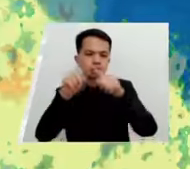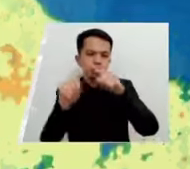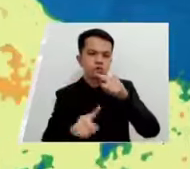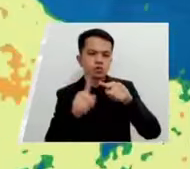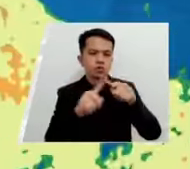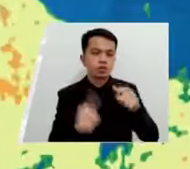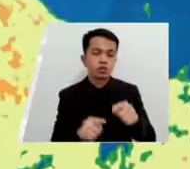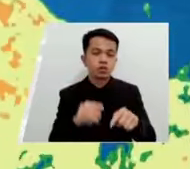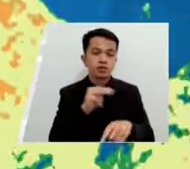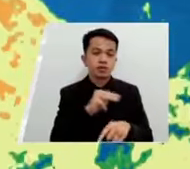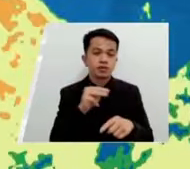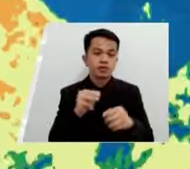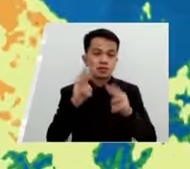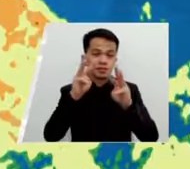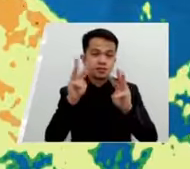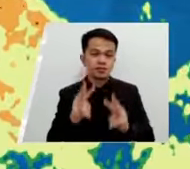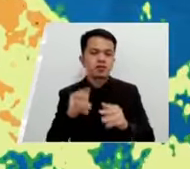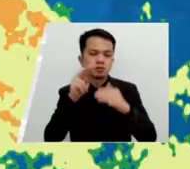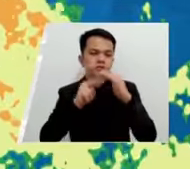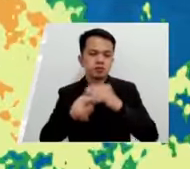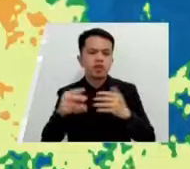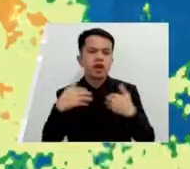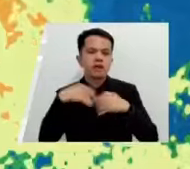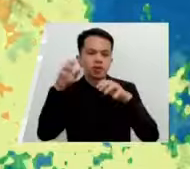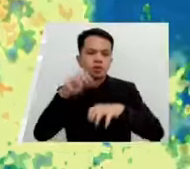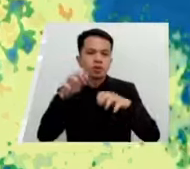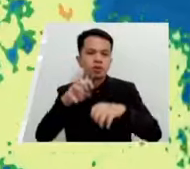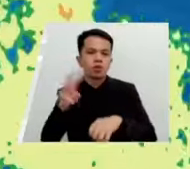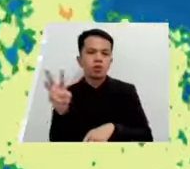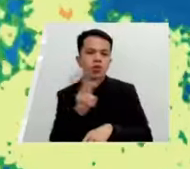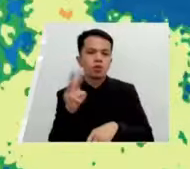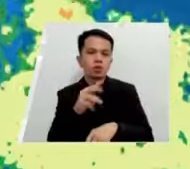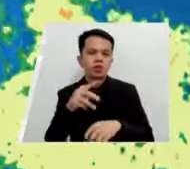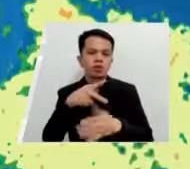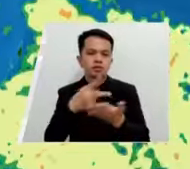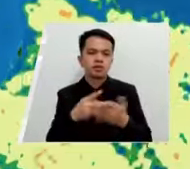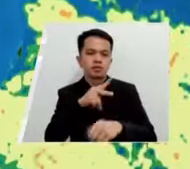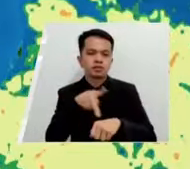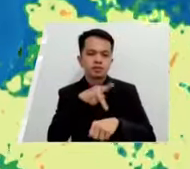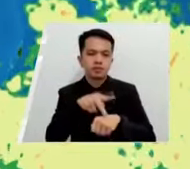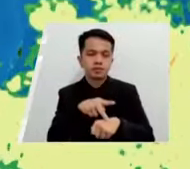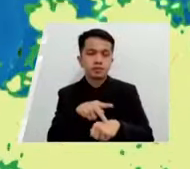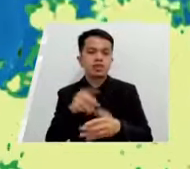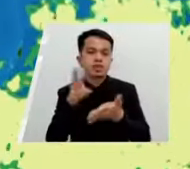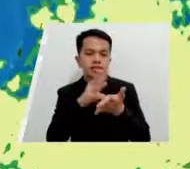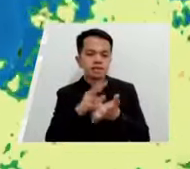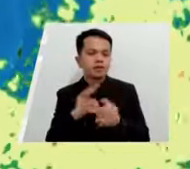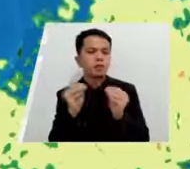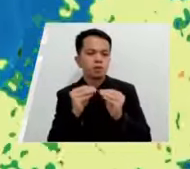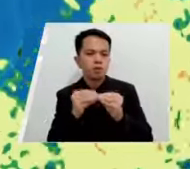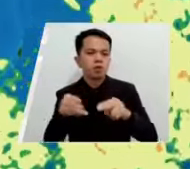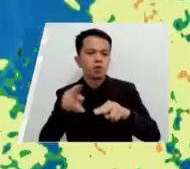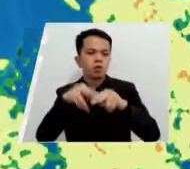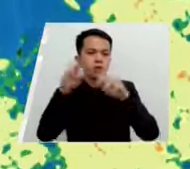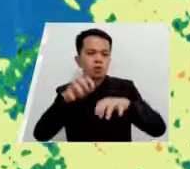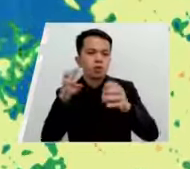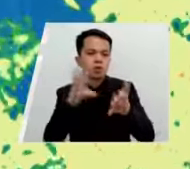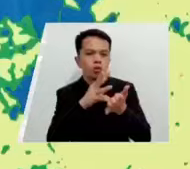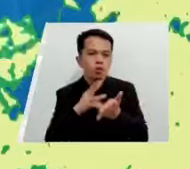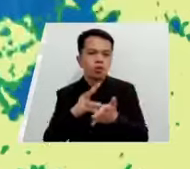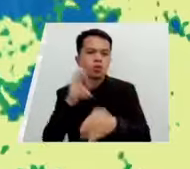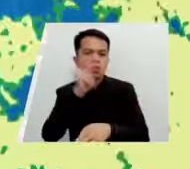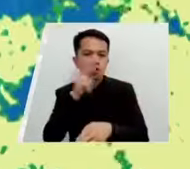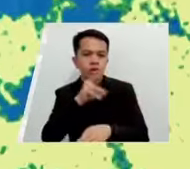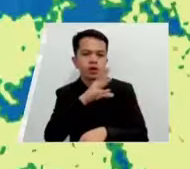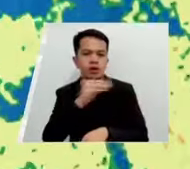lang, may chance na ng ulan sa western section ng Luzon. At sa hapon, mas marami ng lugar ang uulanin kasama na rin ang ilang bahagi ng Visayas at